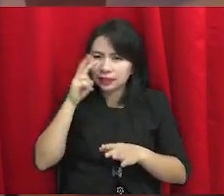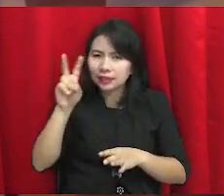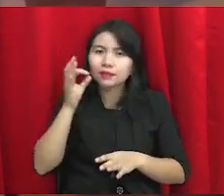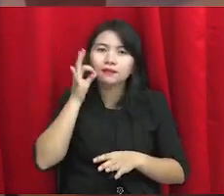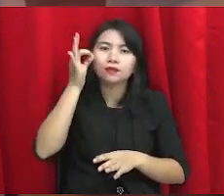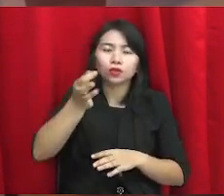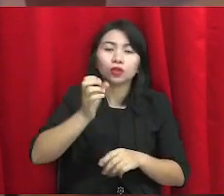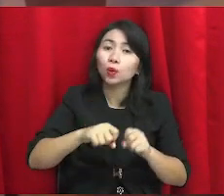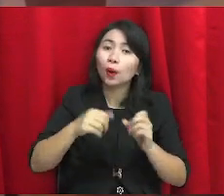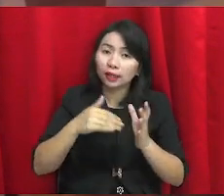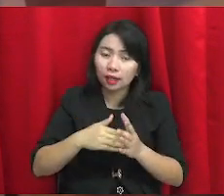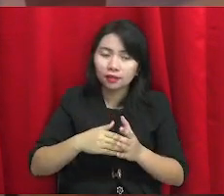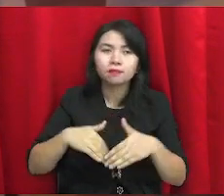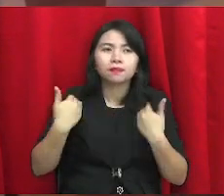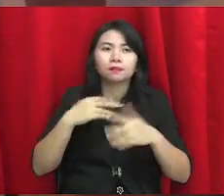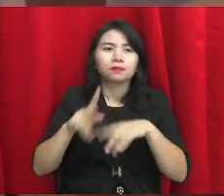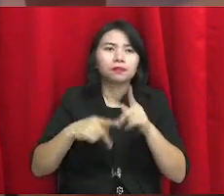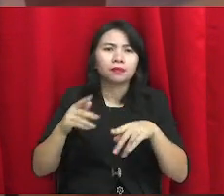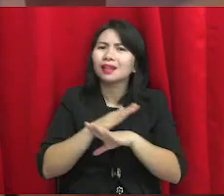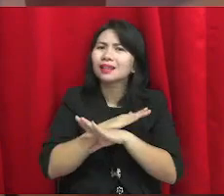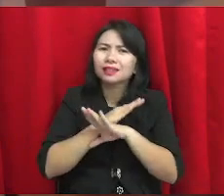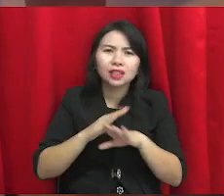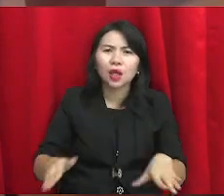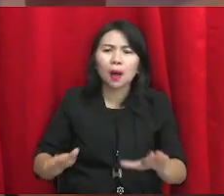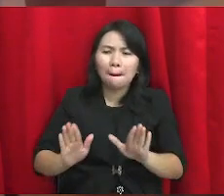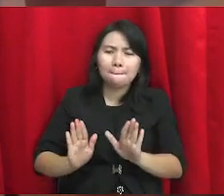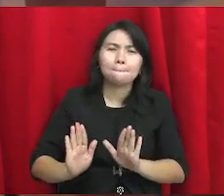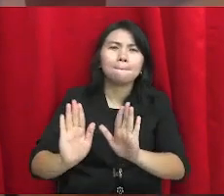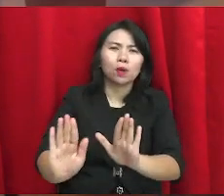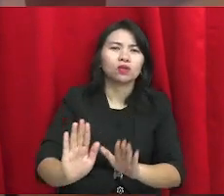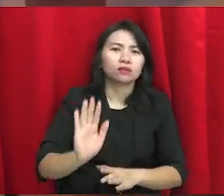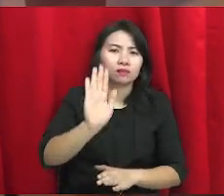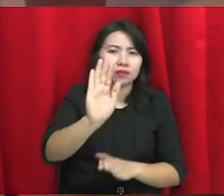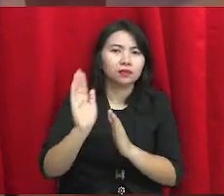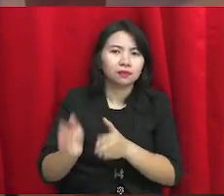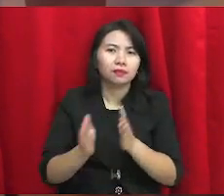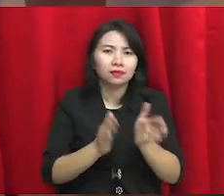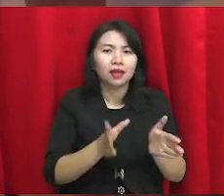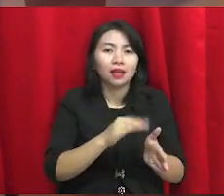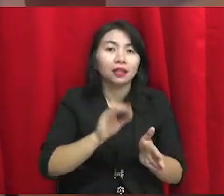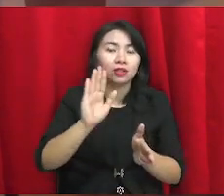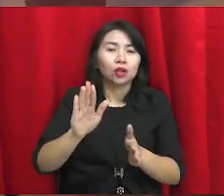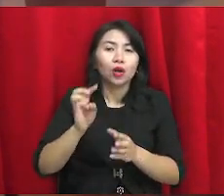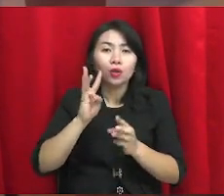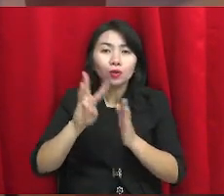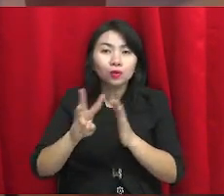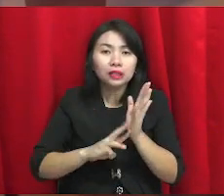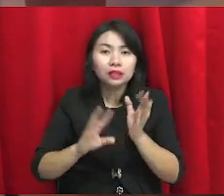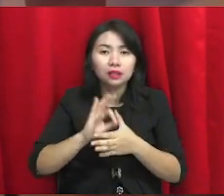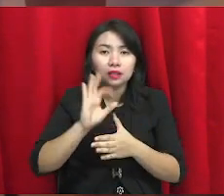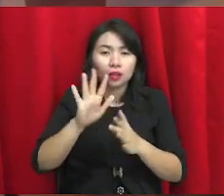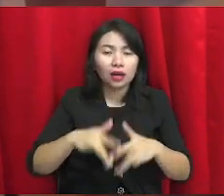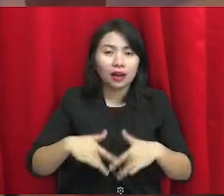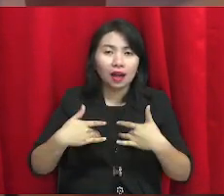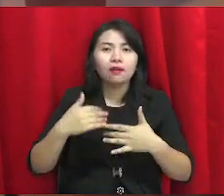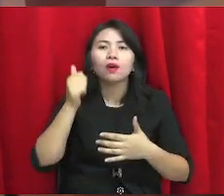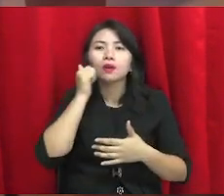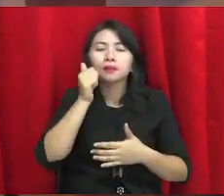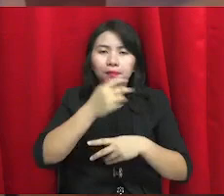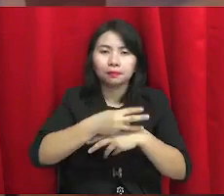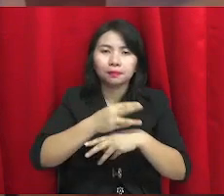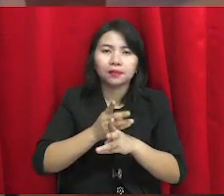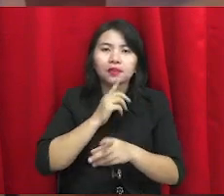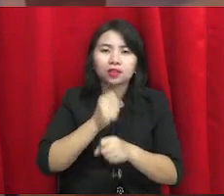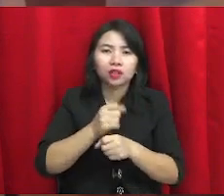see? Kaya nga, young people, do not insist your plan and your will in your life. Always make it sure